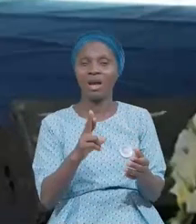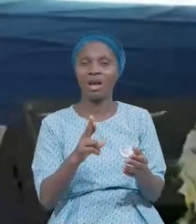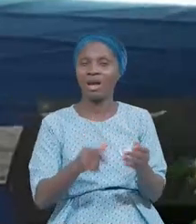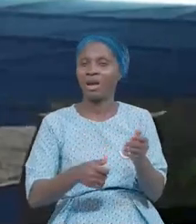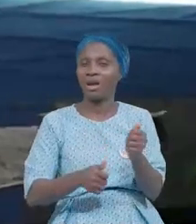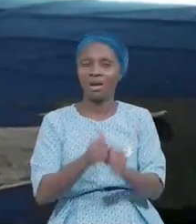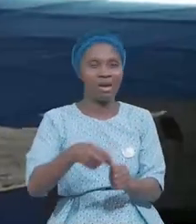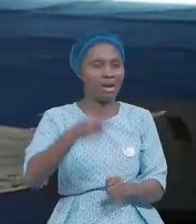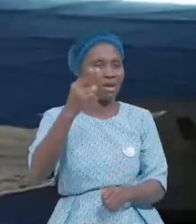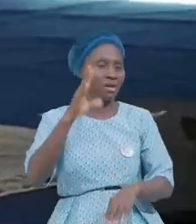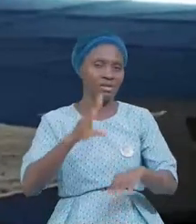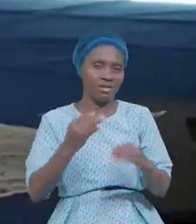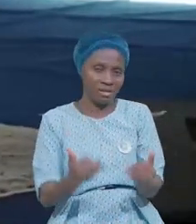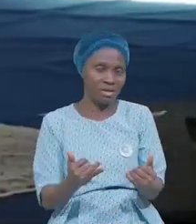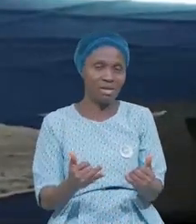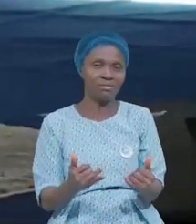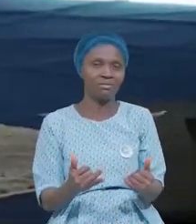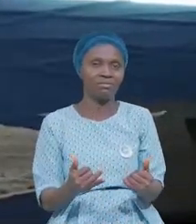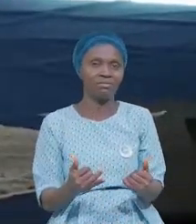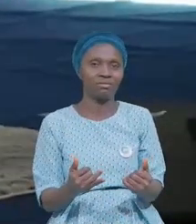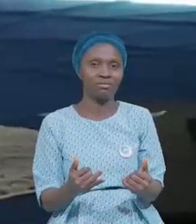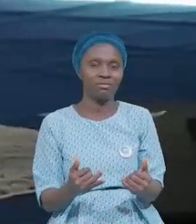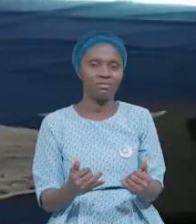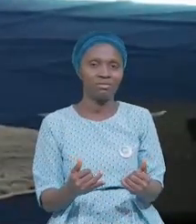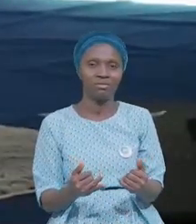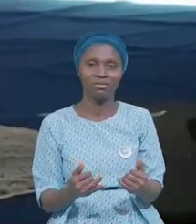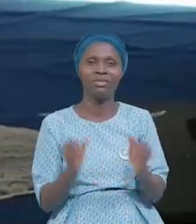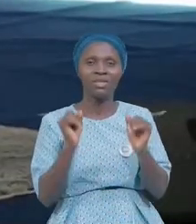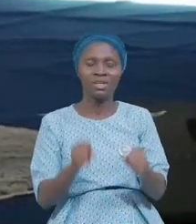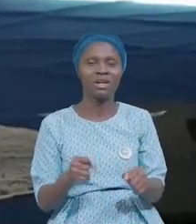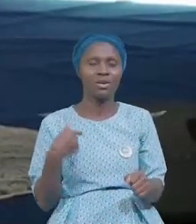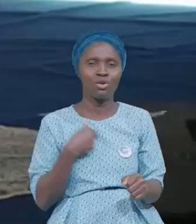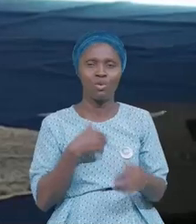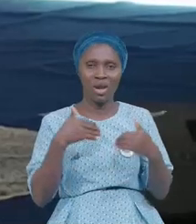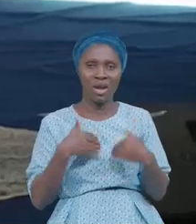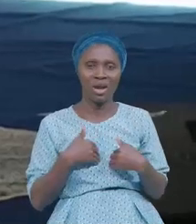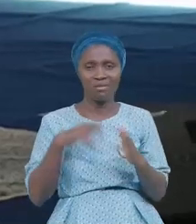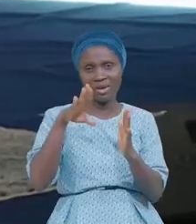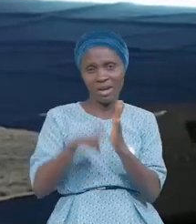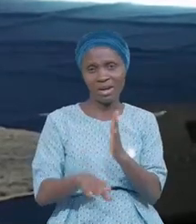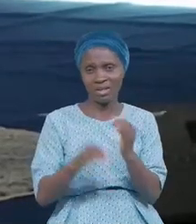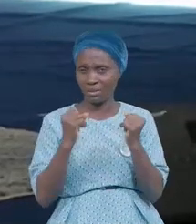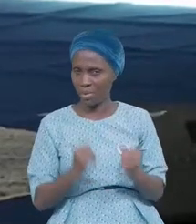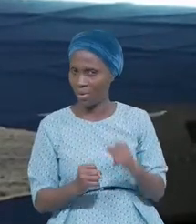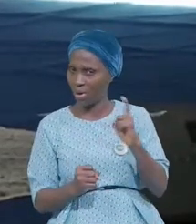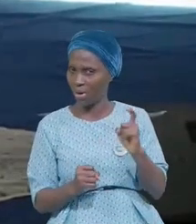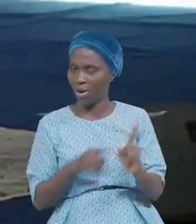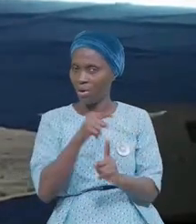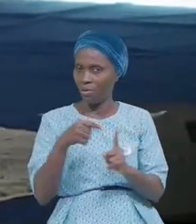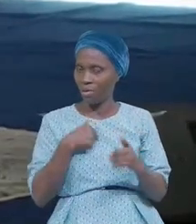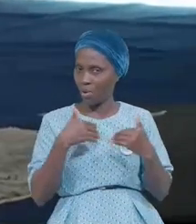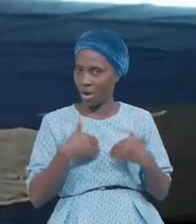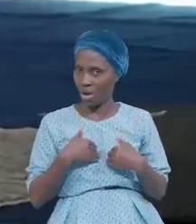l'Évangile. Est-ce que nous pouvons avoir moins de puissance? lorsque nous avons de plus grands défis et de plus